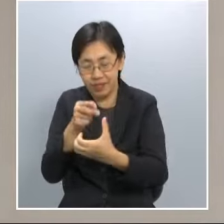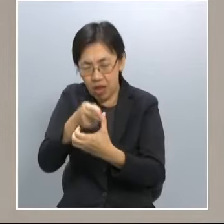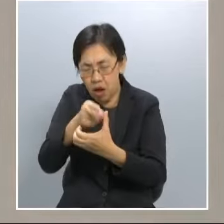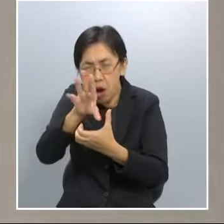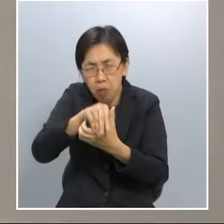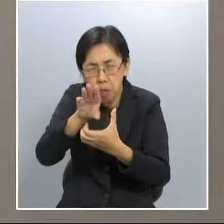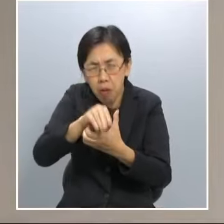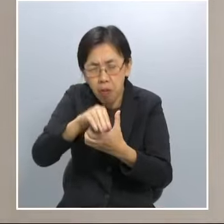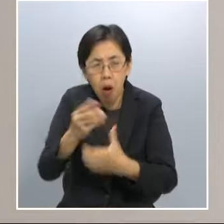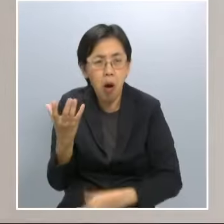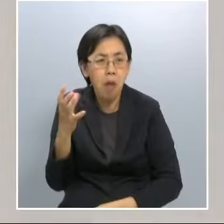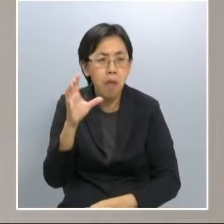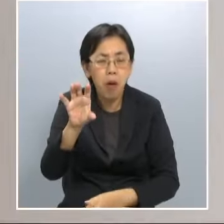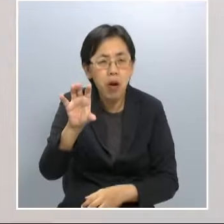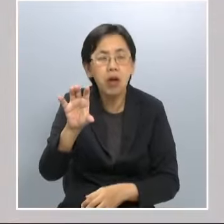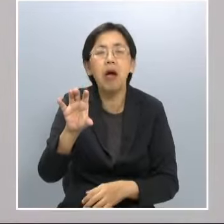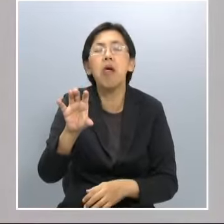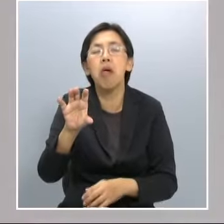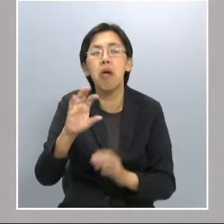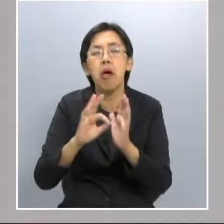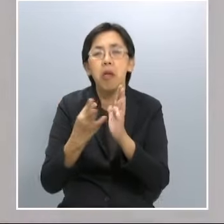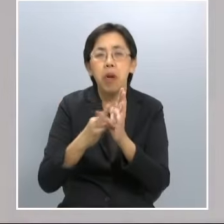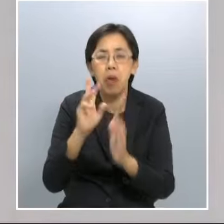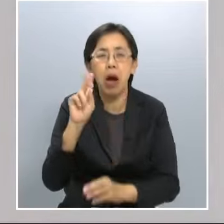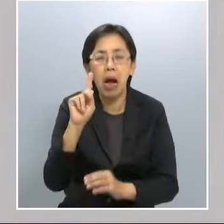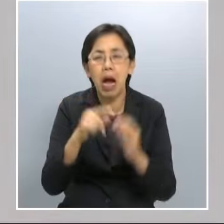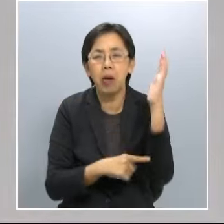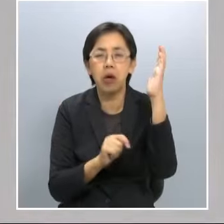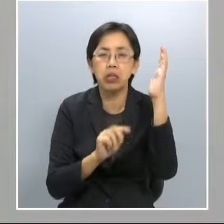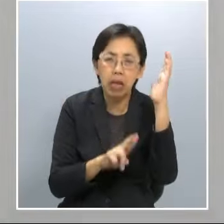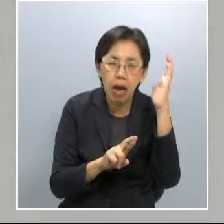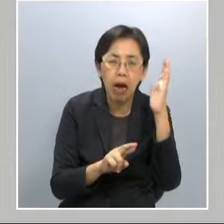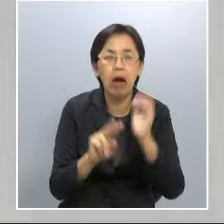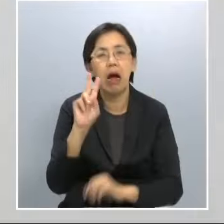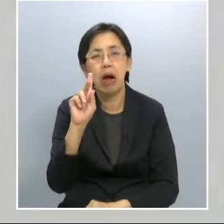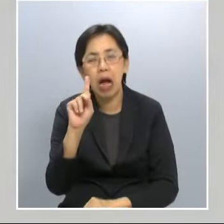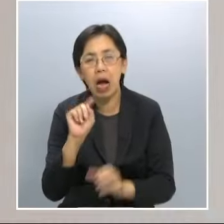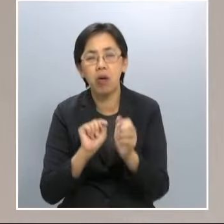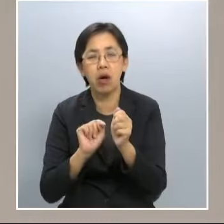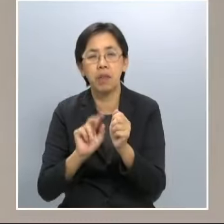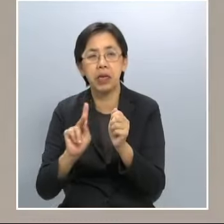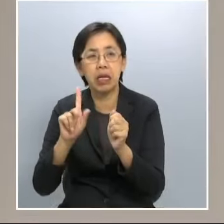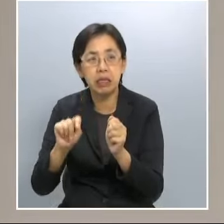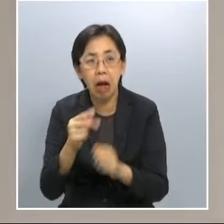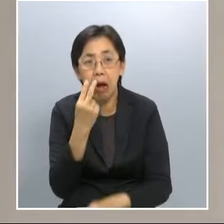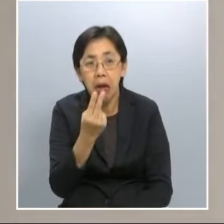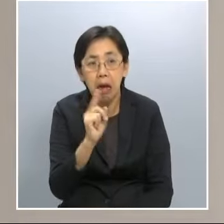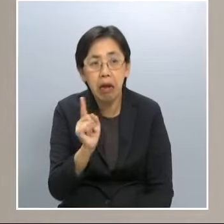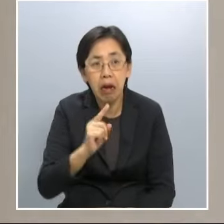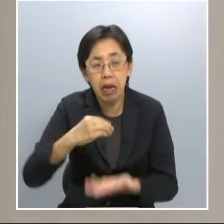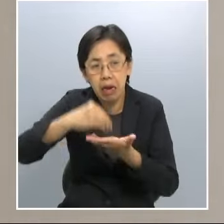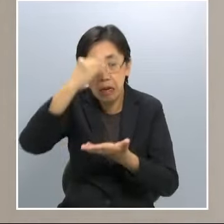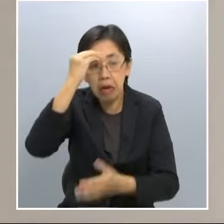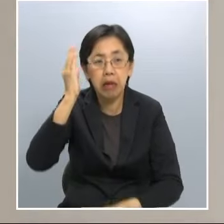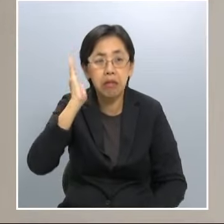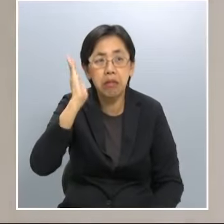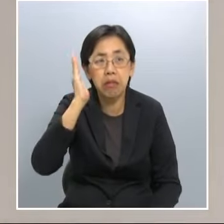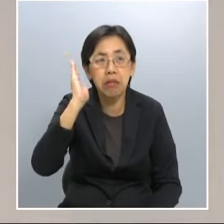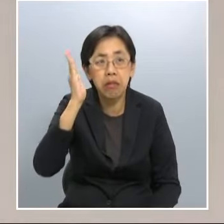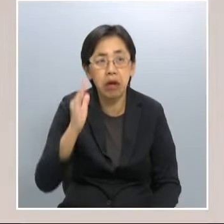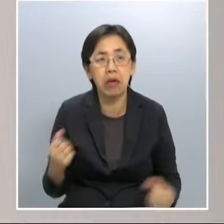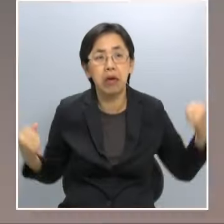ในเพจกันตังบ้านเราและเพจข่าวตรังนิวอินตรังเป็นภาพเหตุการณ์นักเรียนชายคนหนึ่งใ